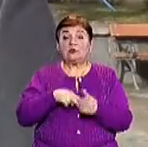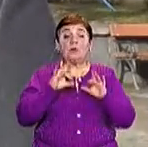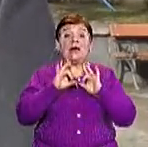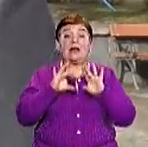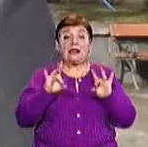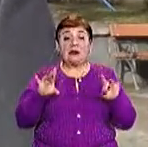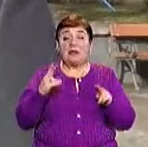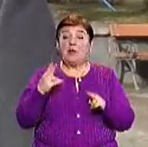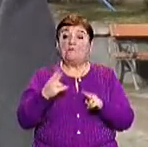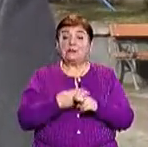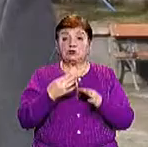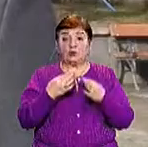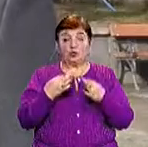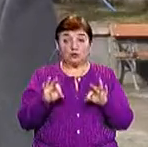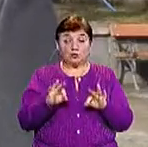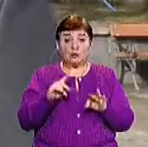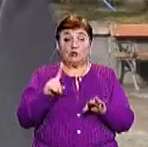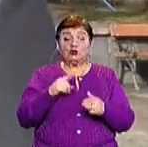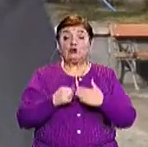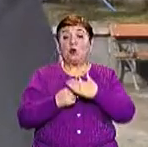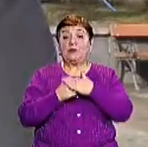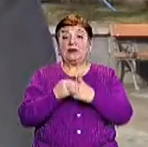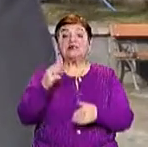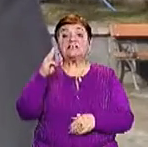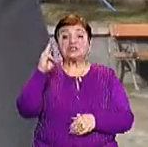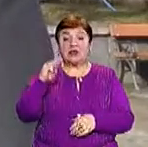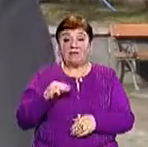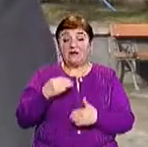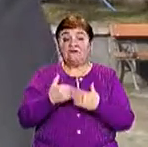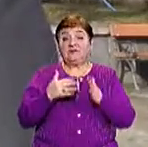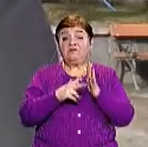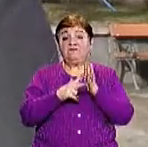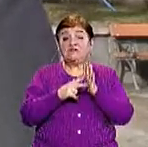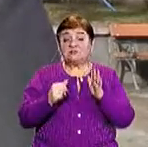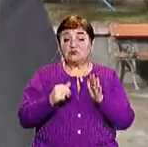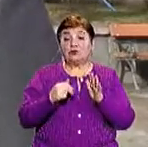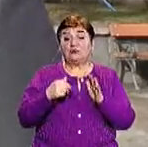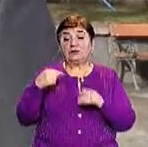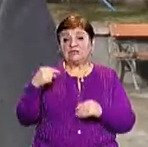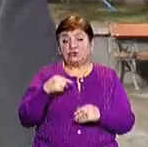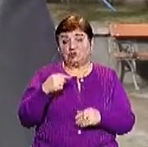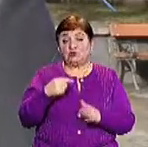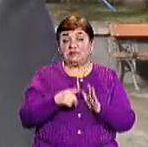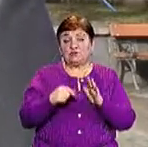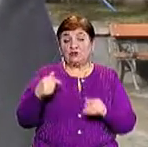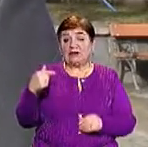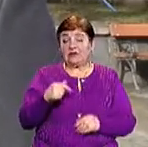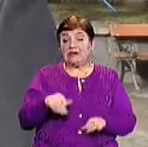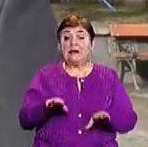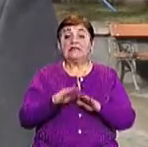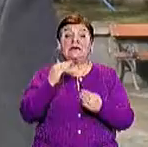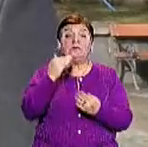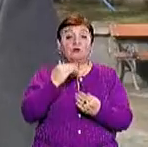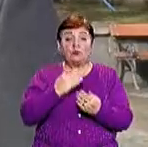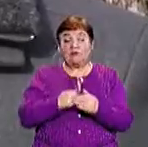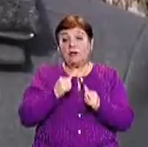носіїв без відповідного дозволу, що карається штрафом від 850 до 1700 гривень. І такі протоколи нам може